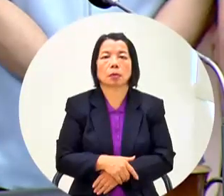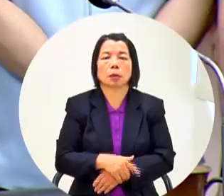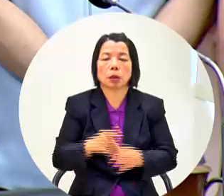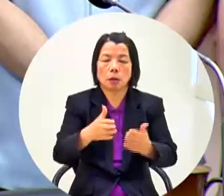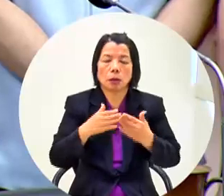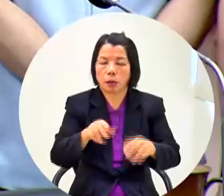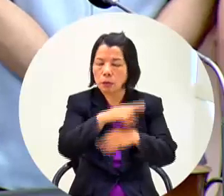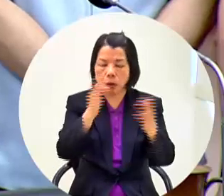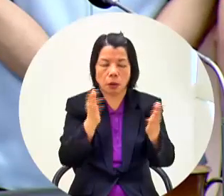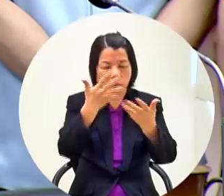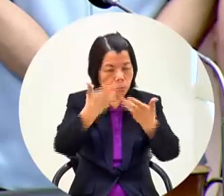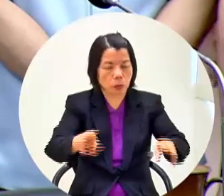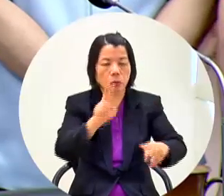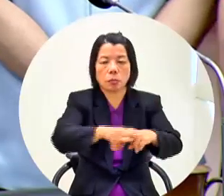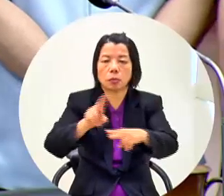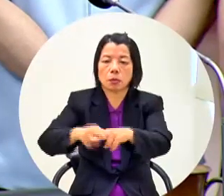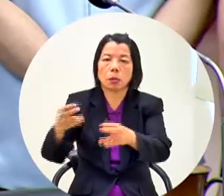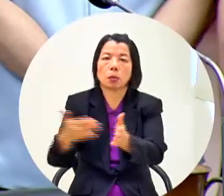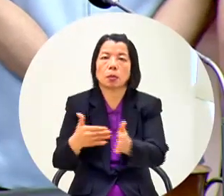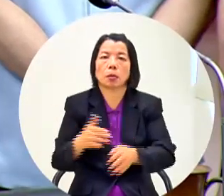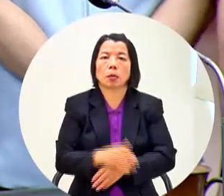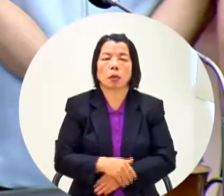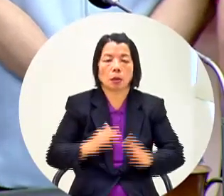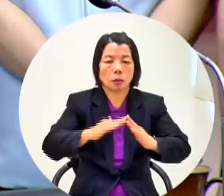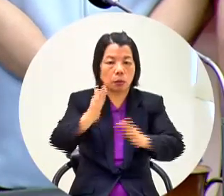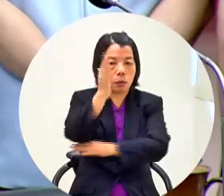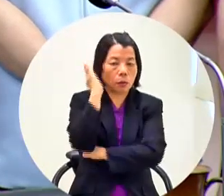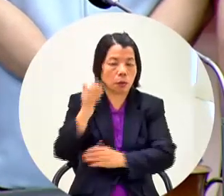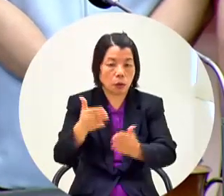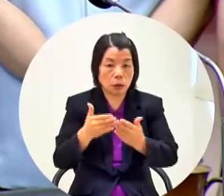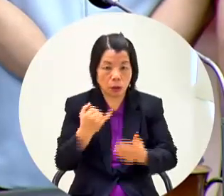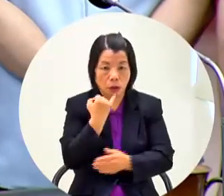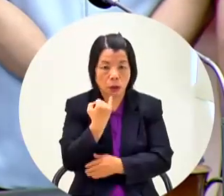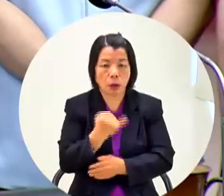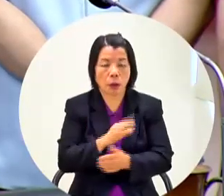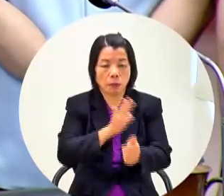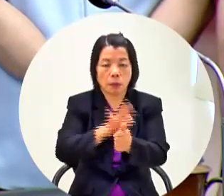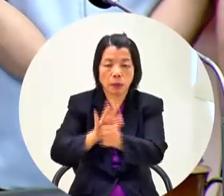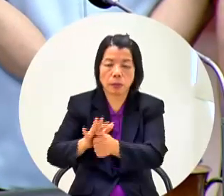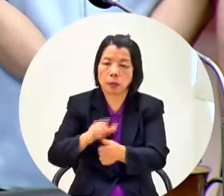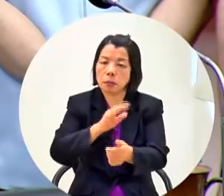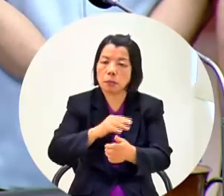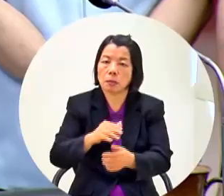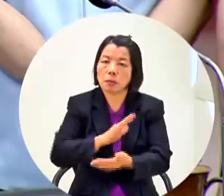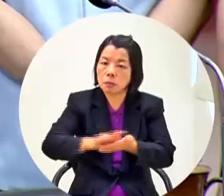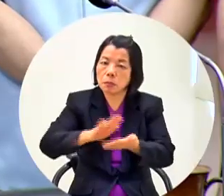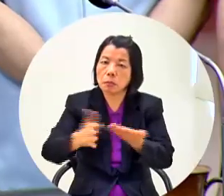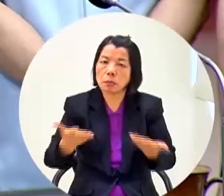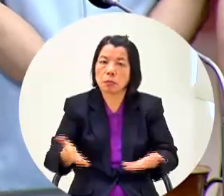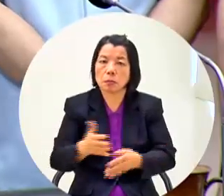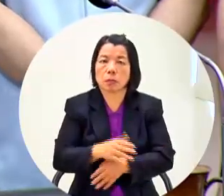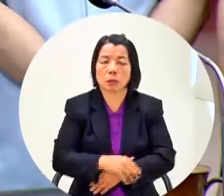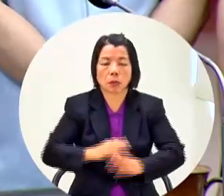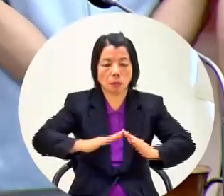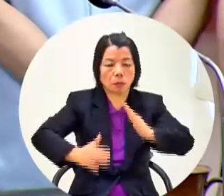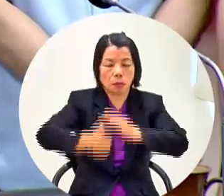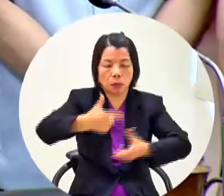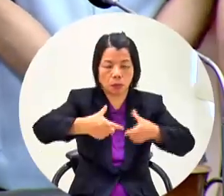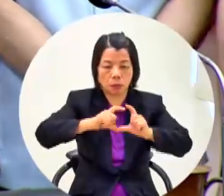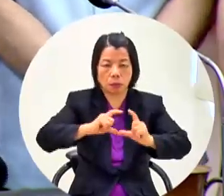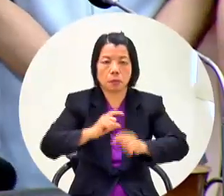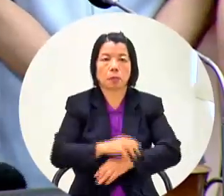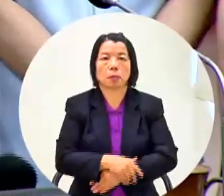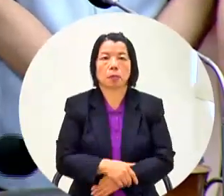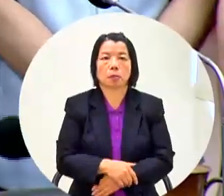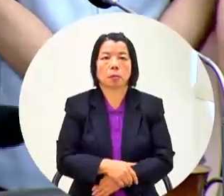业了。那市府有没有更好的方式来做一个因应？在这边向市长，请市长答复，谢谢。 请